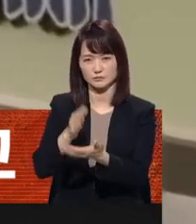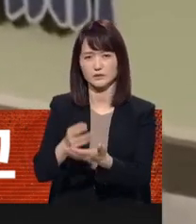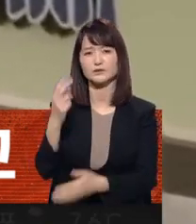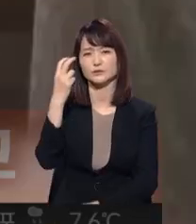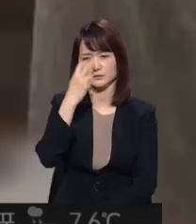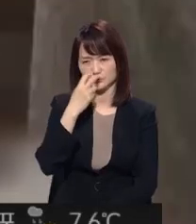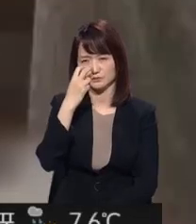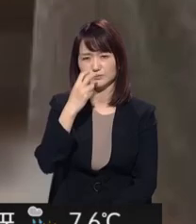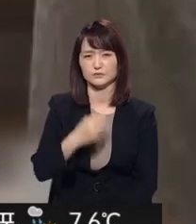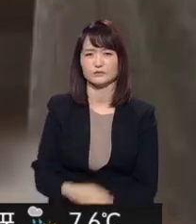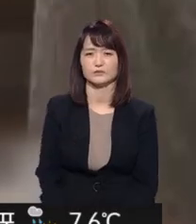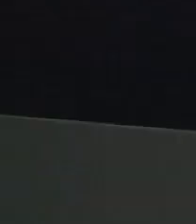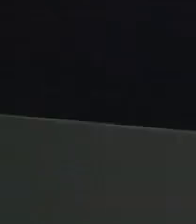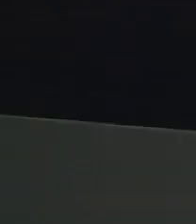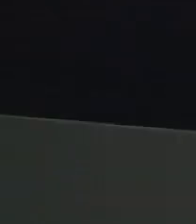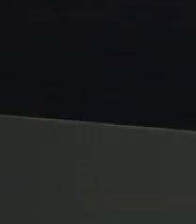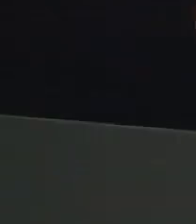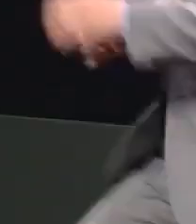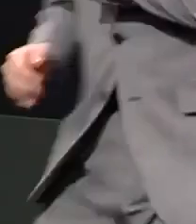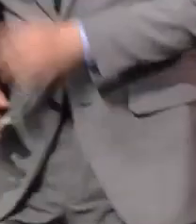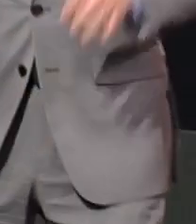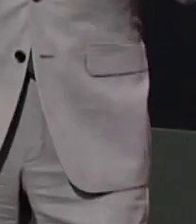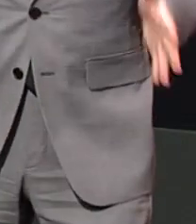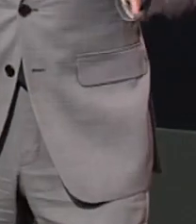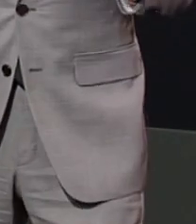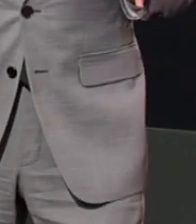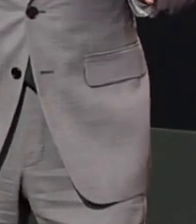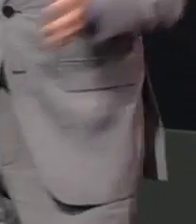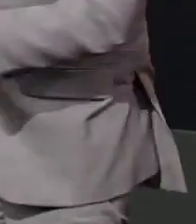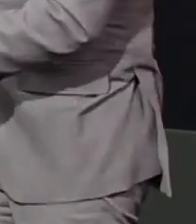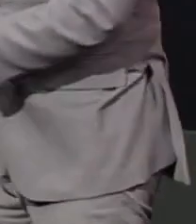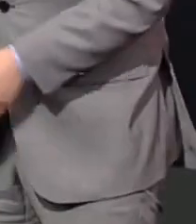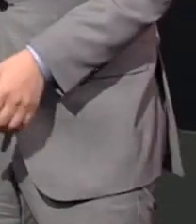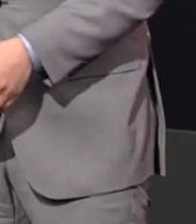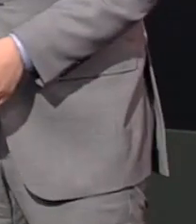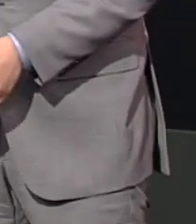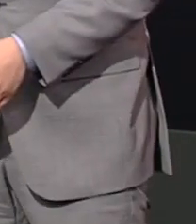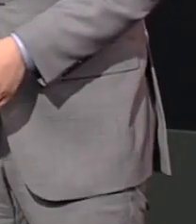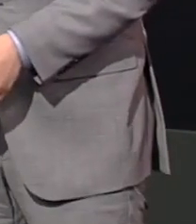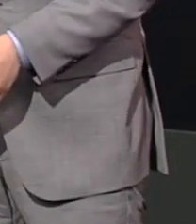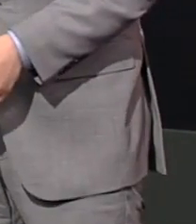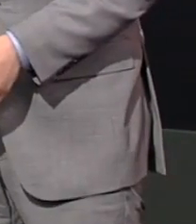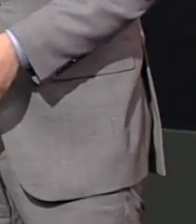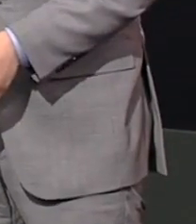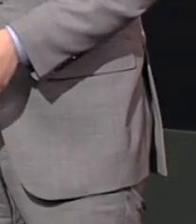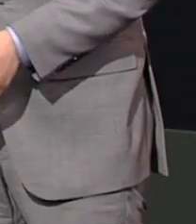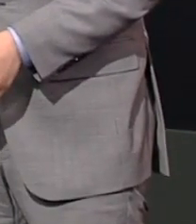합니다. 아유, 정말. 아직 안 끝났습니다. 이거 눌러주세요.